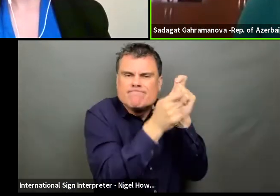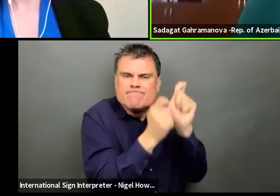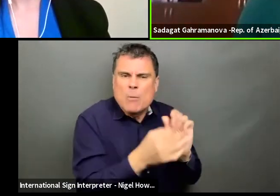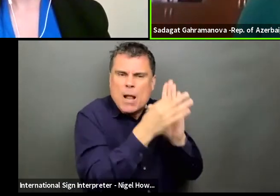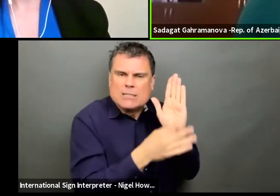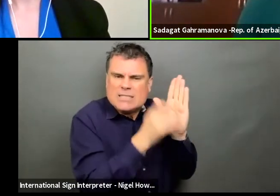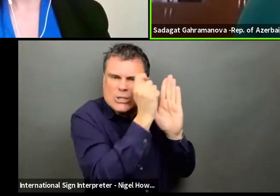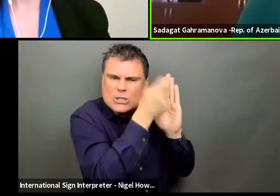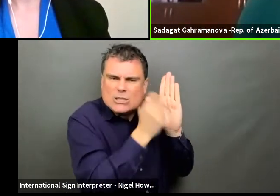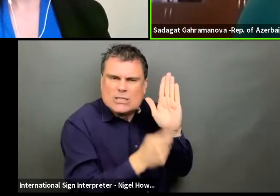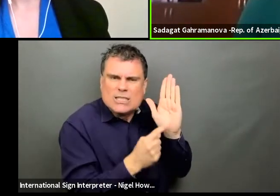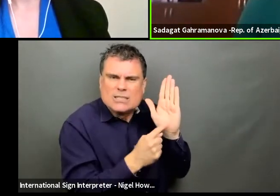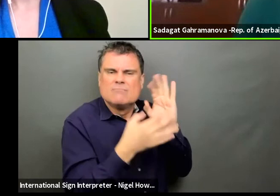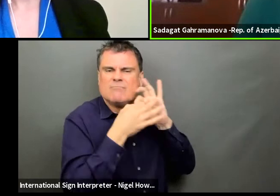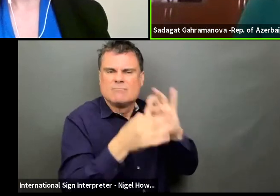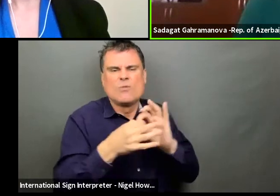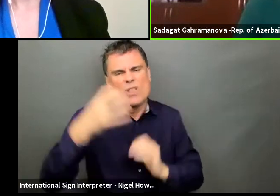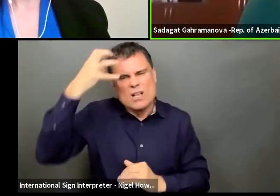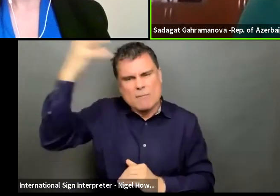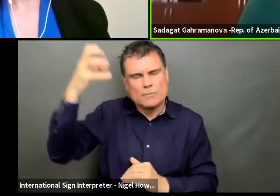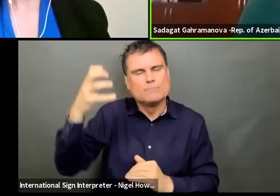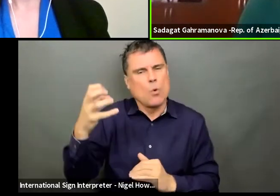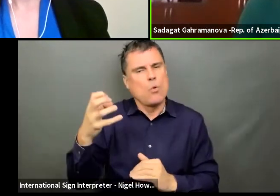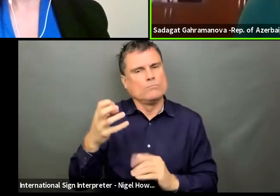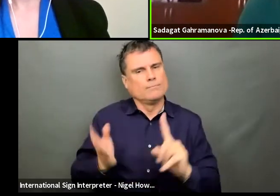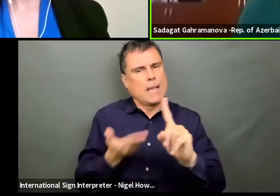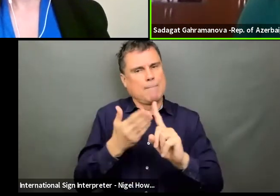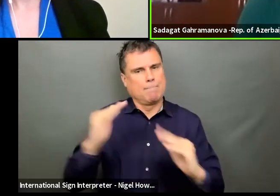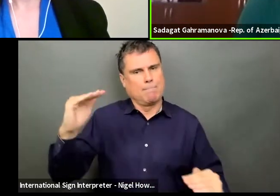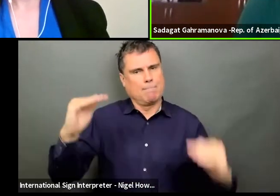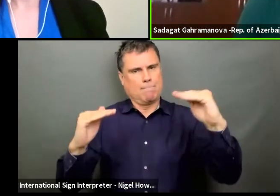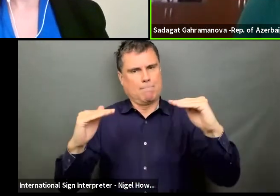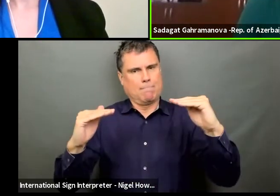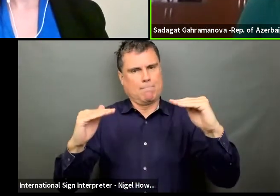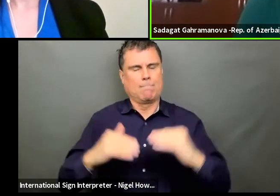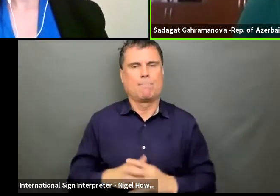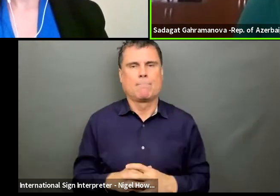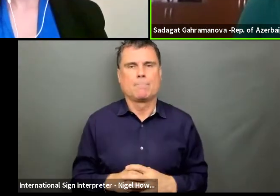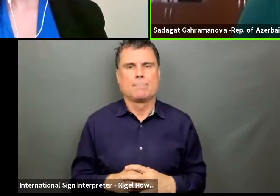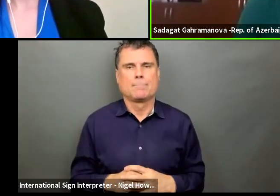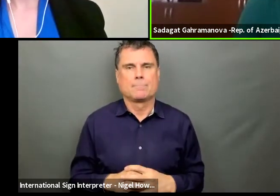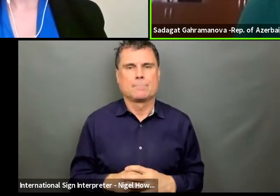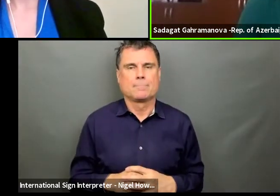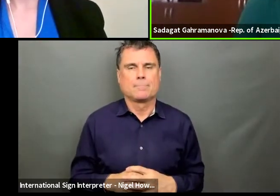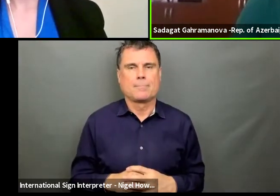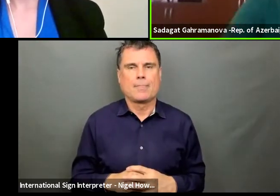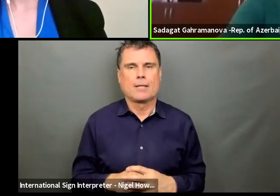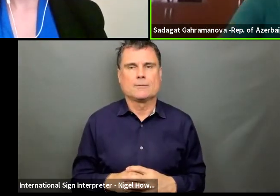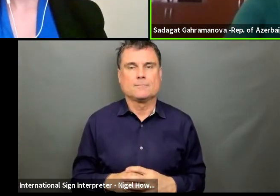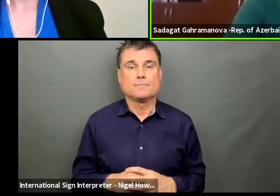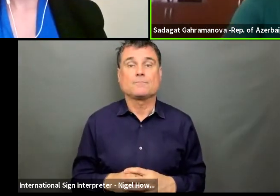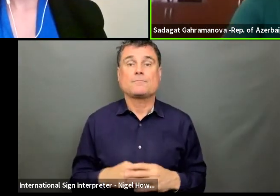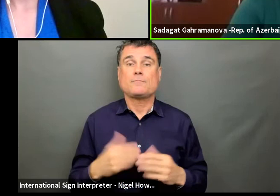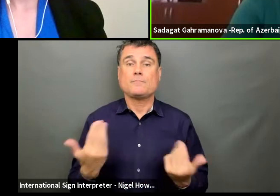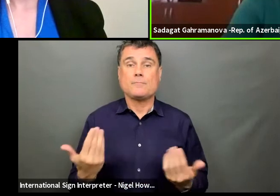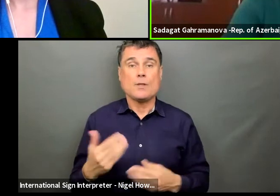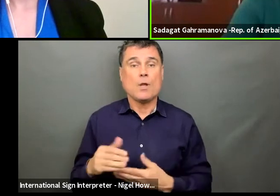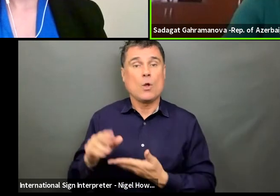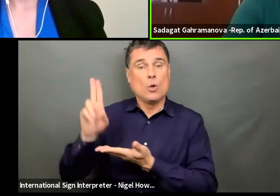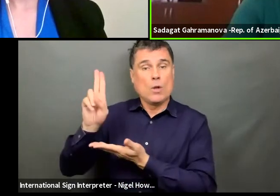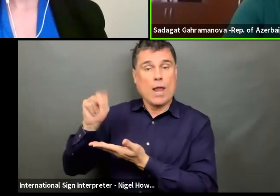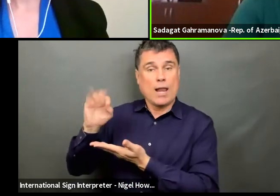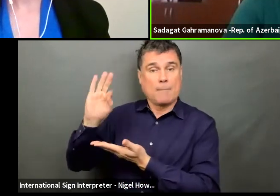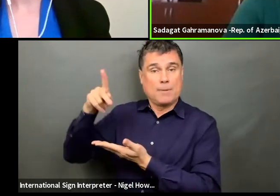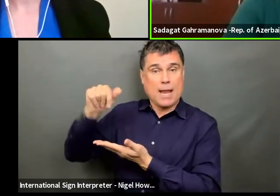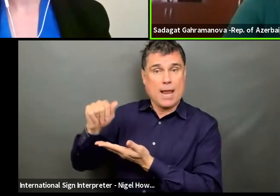ЮНФПА были осуществлены следующие мероприятия среди представителей гражданского общества, религиозных